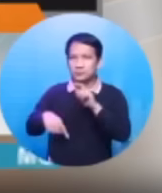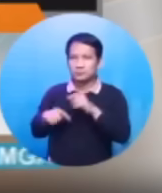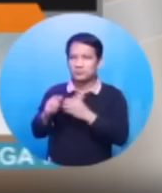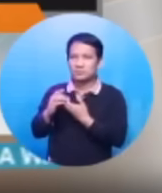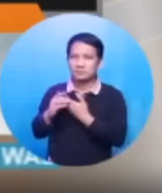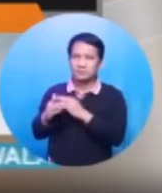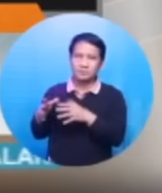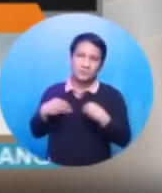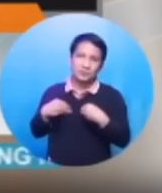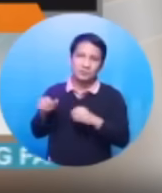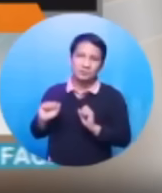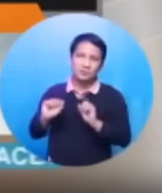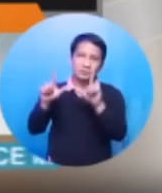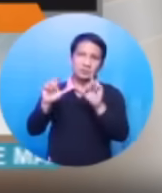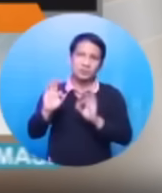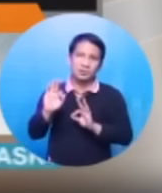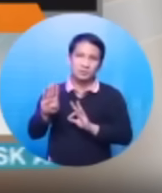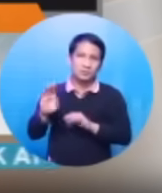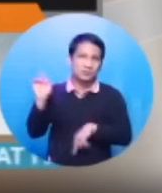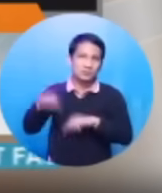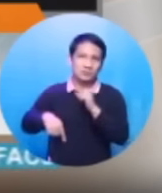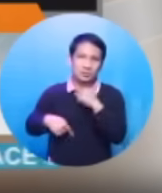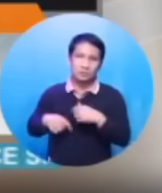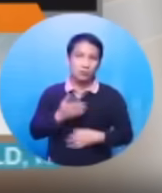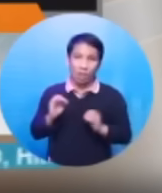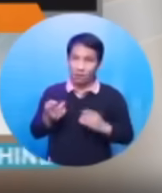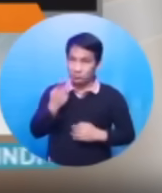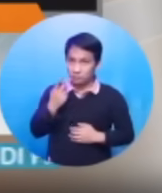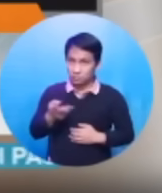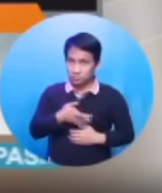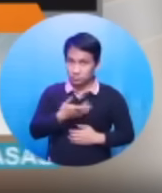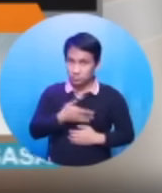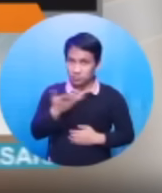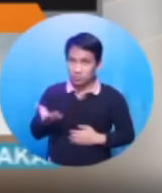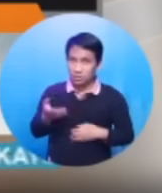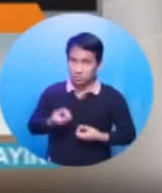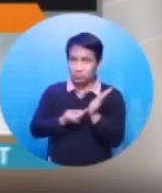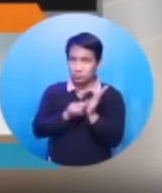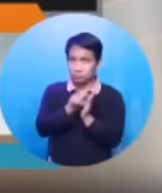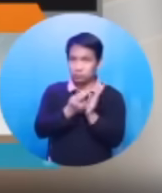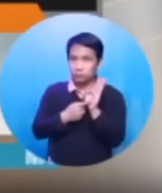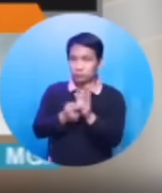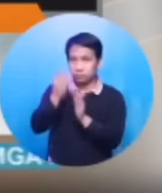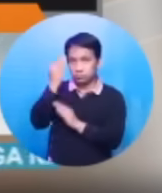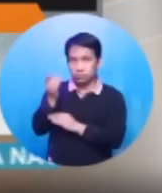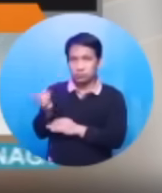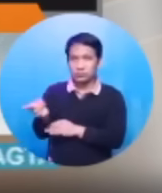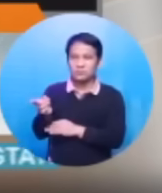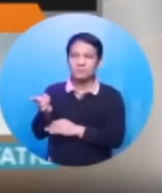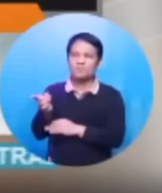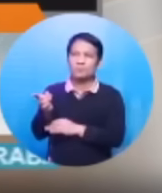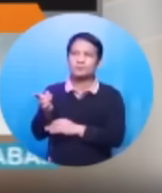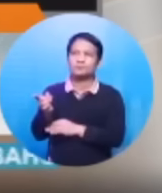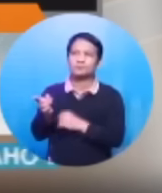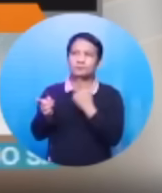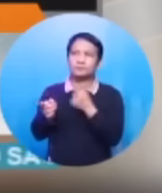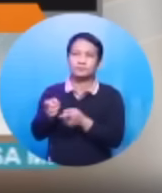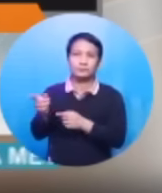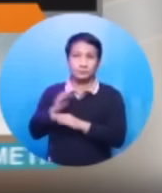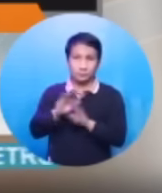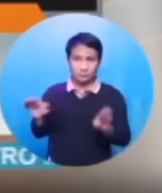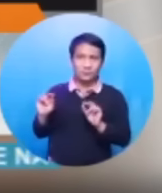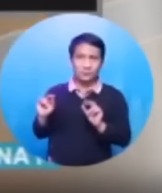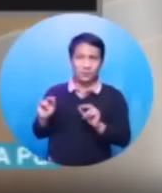hindi ko pa rin sa mga sinasabi nila sa akin sa Facebook. Alam mo yan, hindi ako nagkumikibo. Pero ako nagsasabi ako ng totoo. Kasi nandun ako eh. Saka sinasabi mo hindi